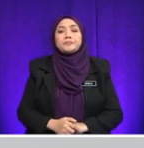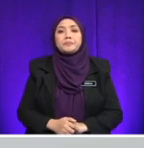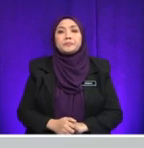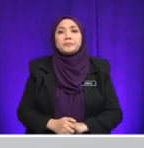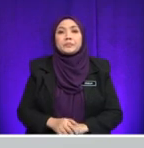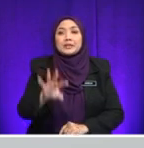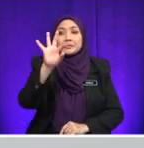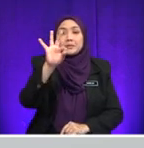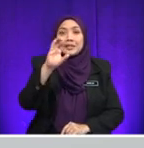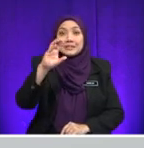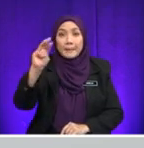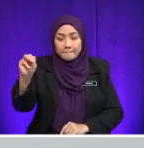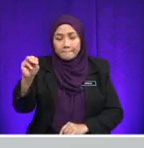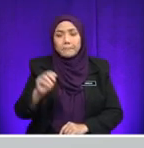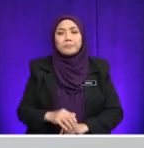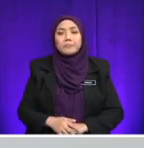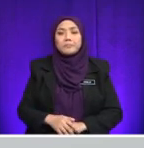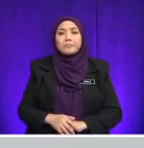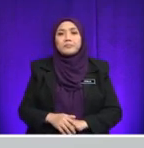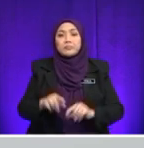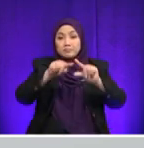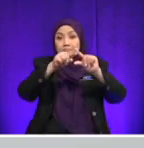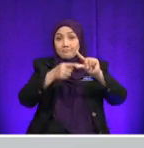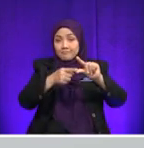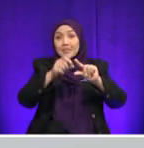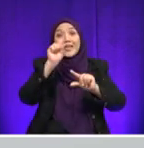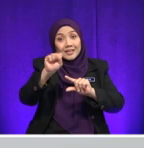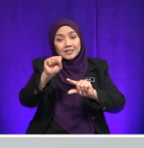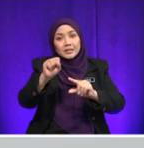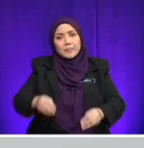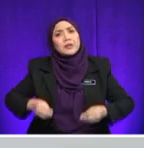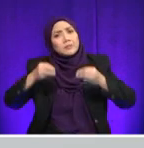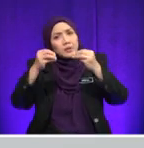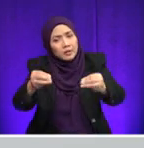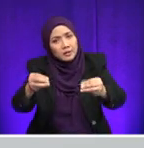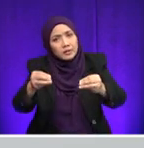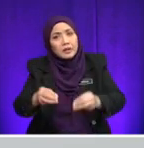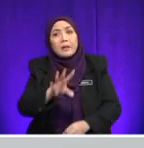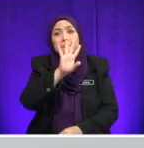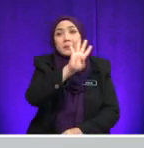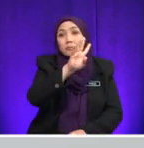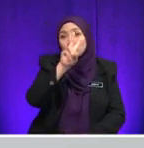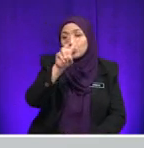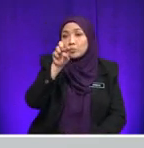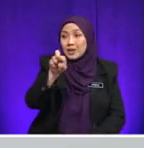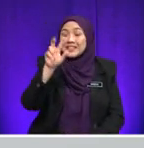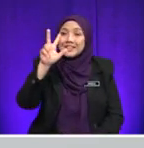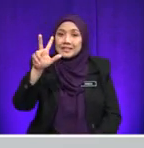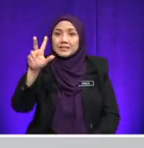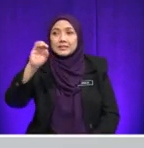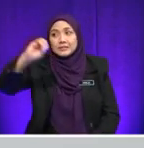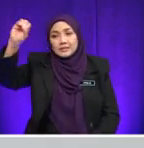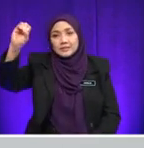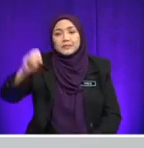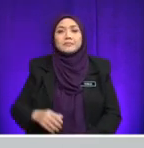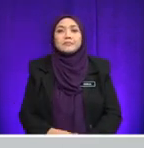9 cm sudut S diberikan 42 pukulan tiga Dajjal dan panjang